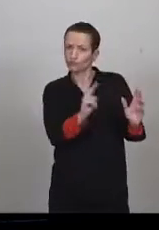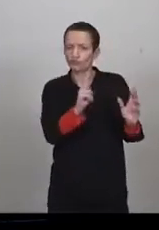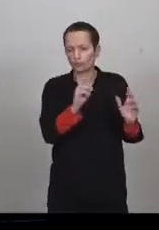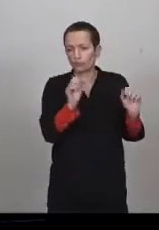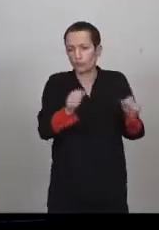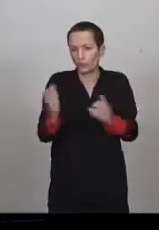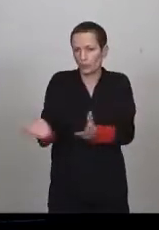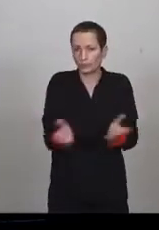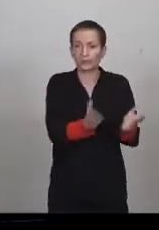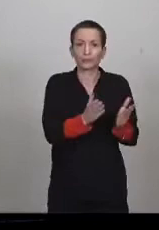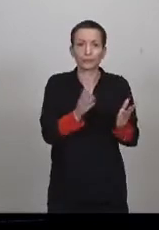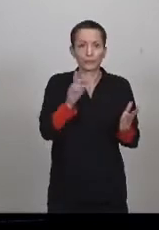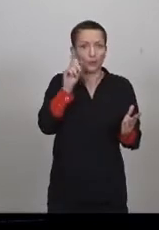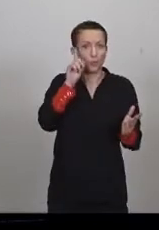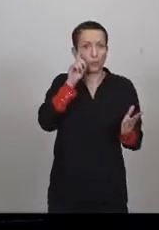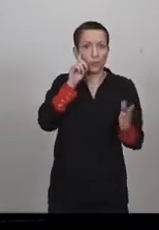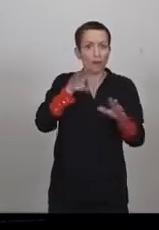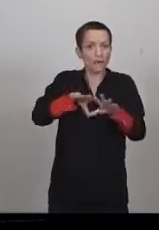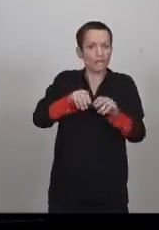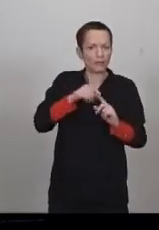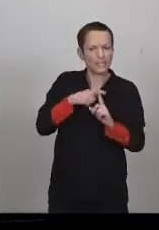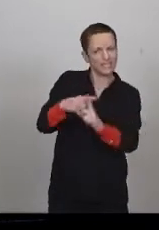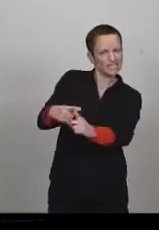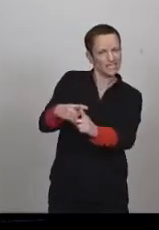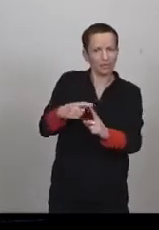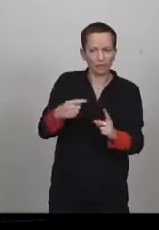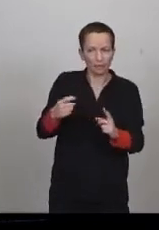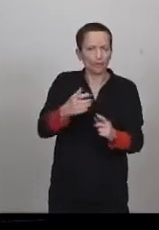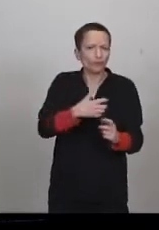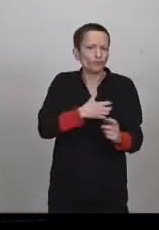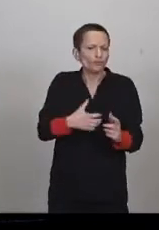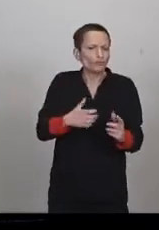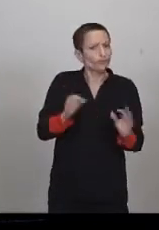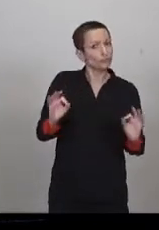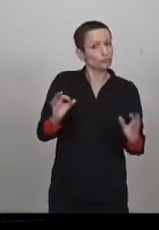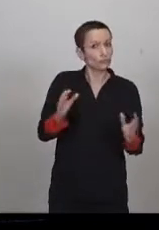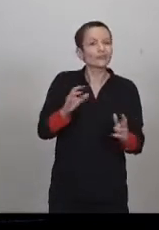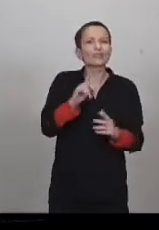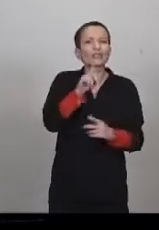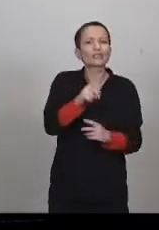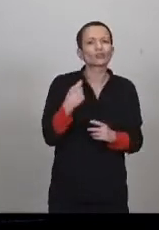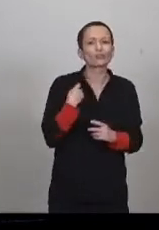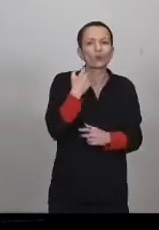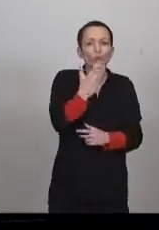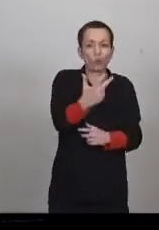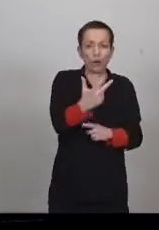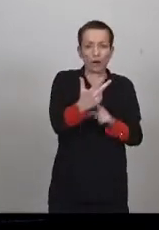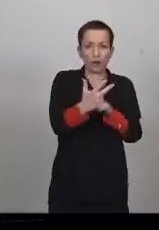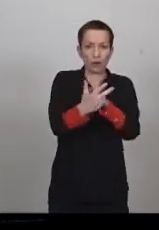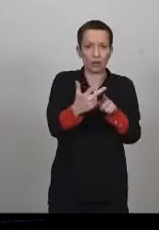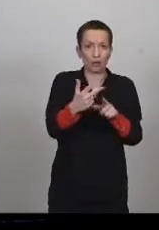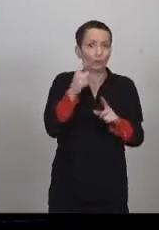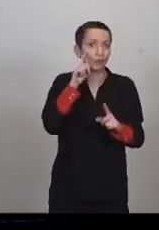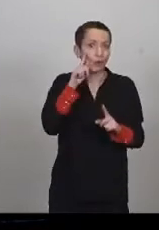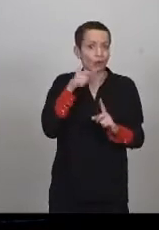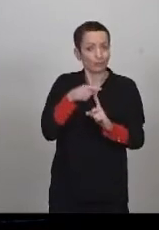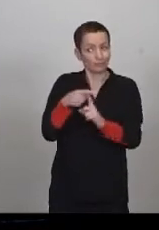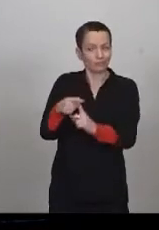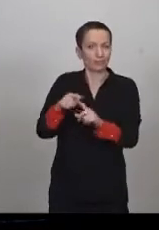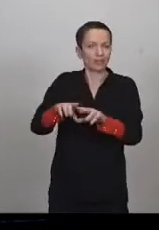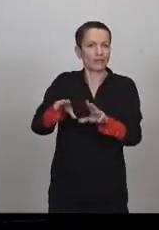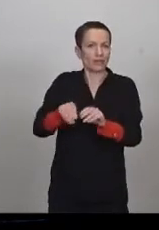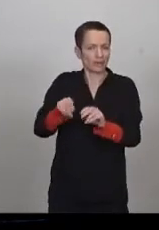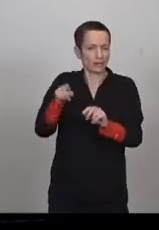Pourquoi stigmatiser et cibler les familles que vous qualifiez d'aisées dans la question 3, puisque c'est elles qui sont directement